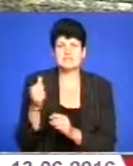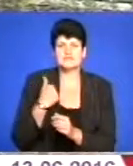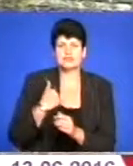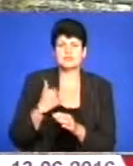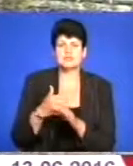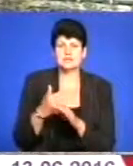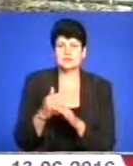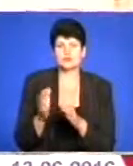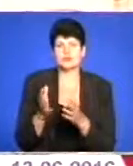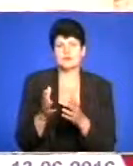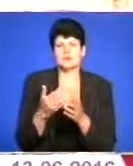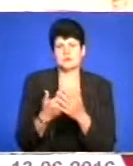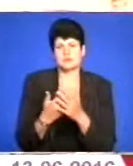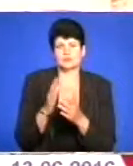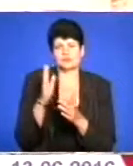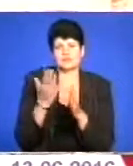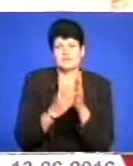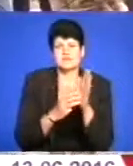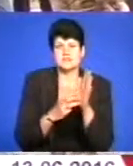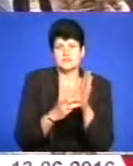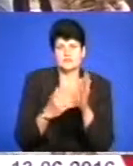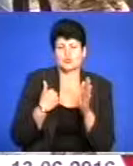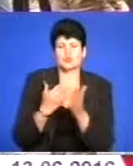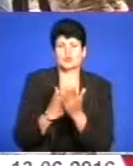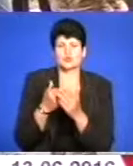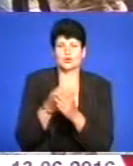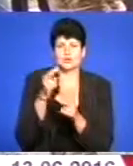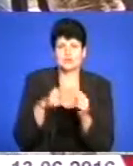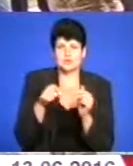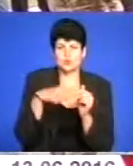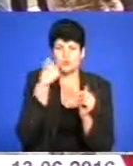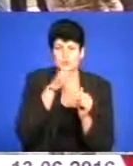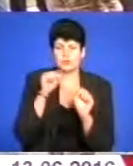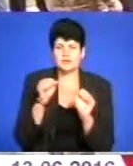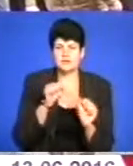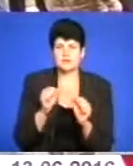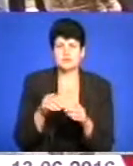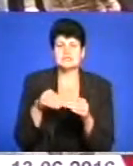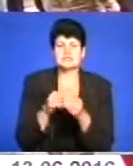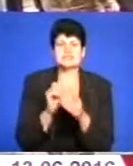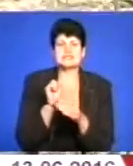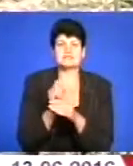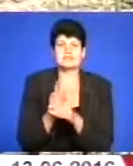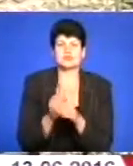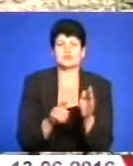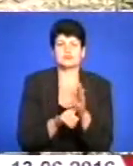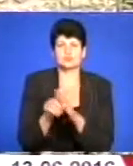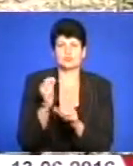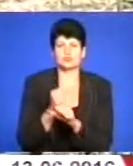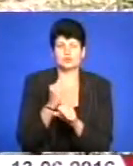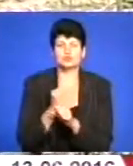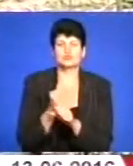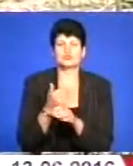бані і таке інше. Що навіть іншого житла для будівництва, службового житла навіть в місті ми не